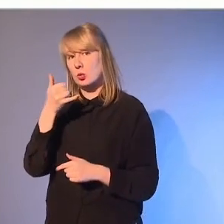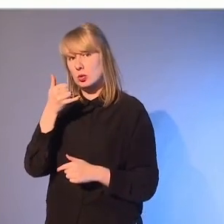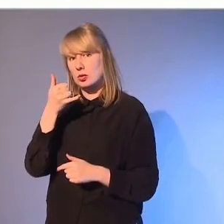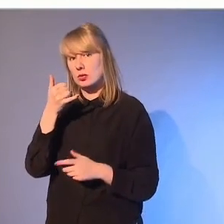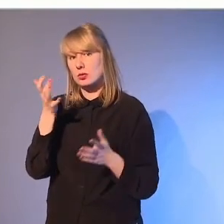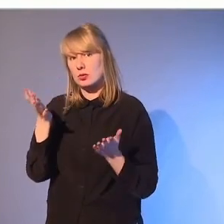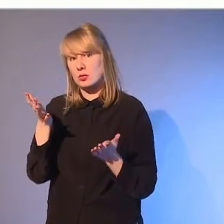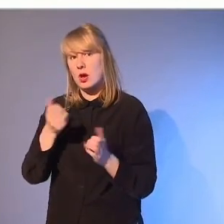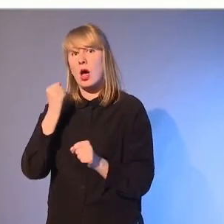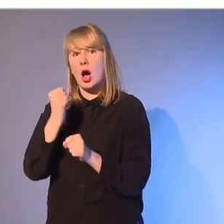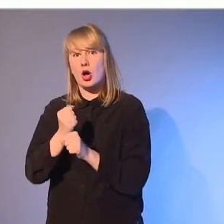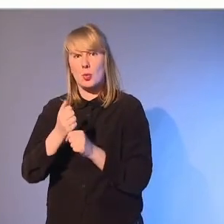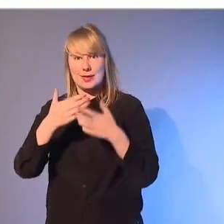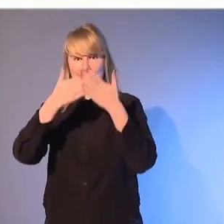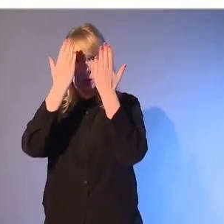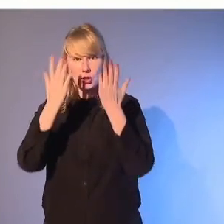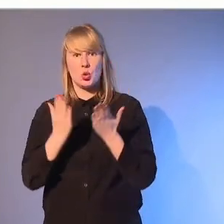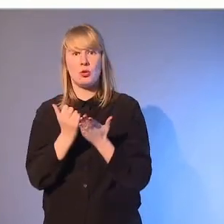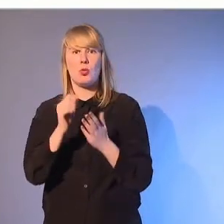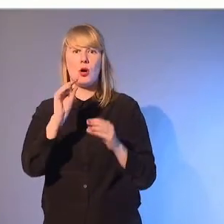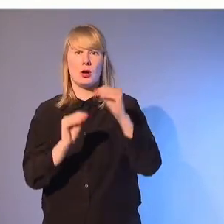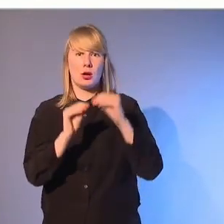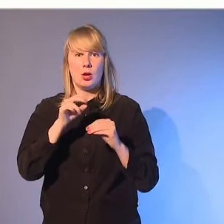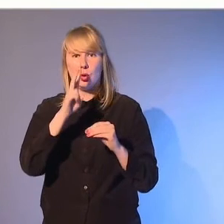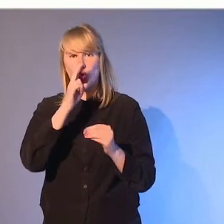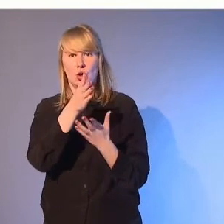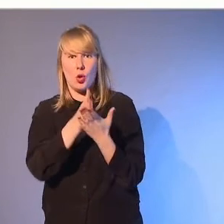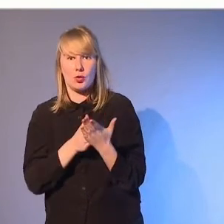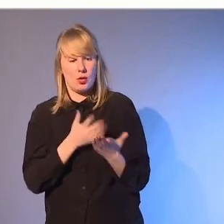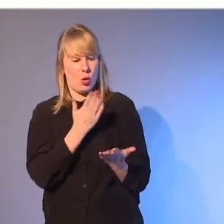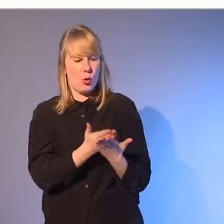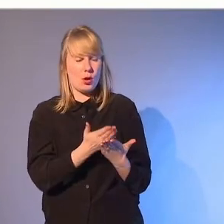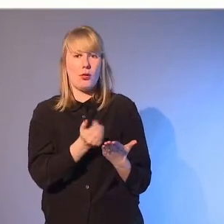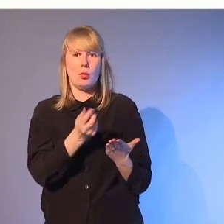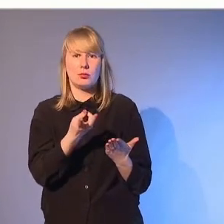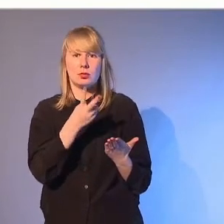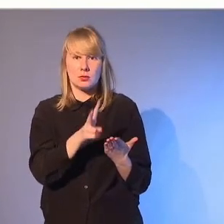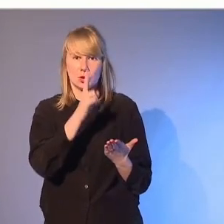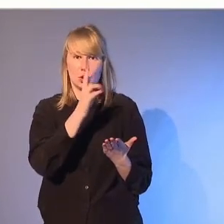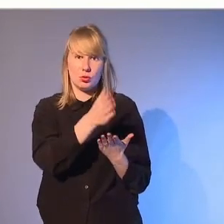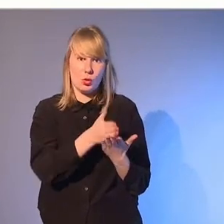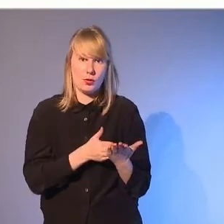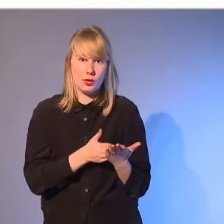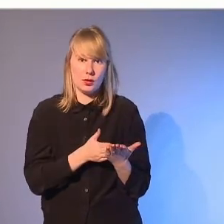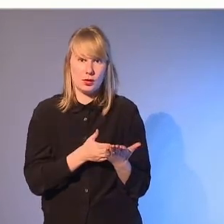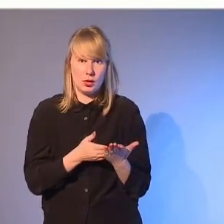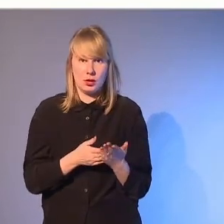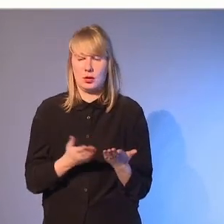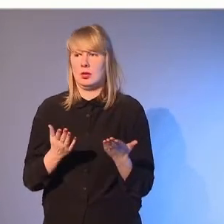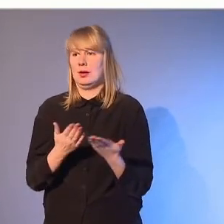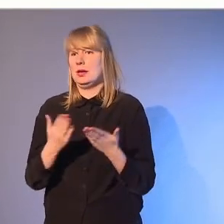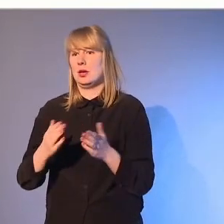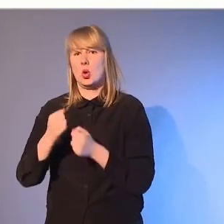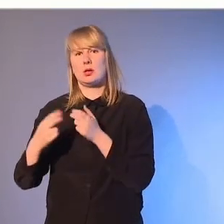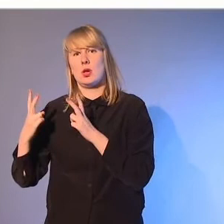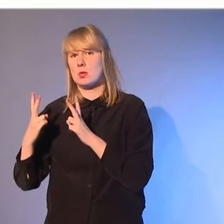må arbeidsdagen på skolen reguleres på andre måter. Oppgavene må gis på nye andre måter. Man kan på en måte ikke gjøre de